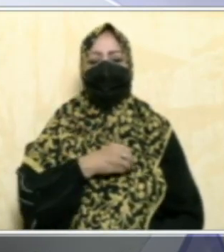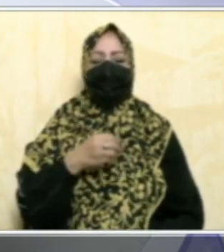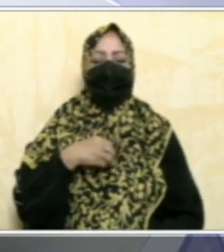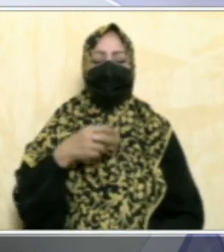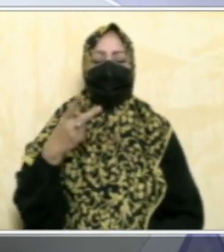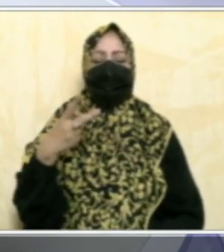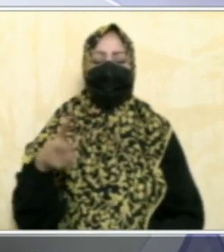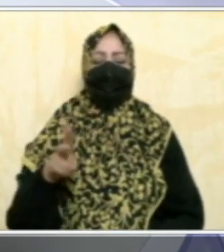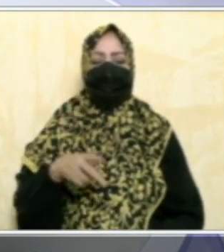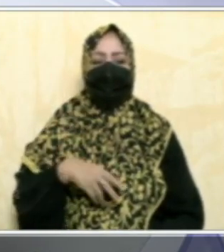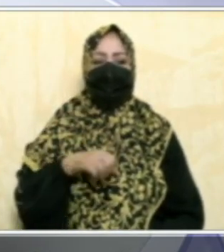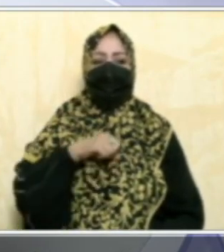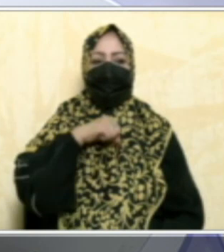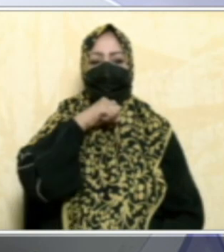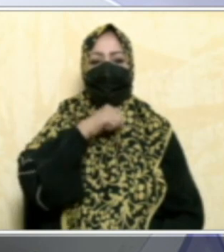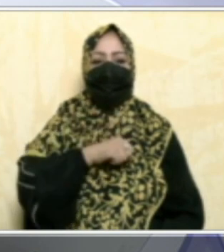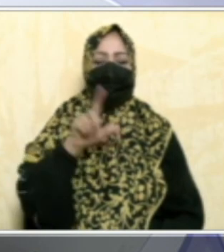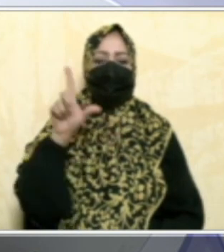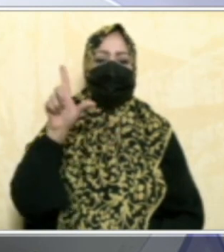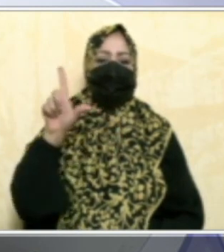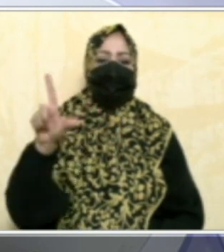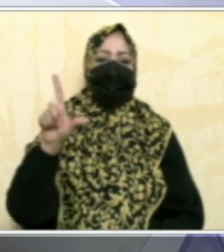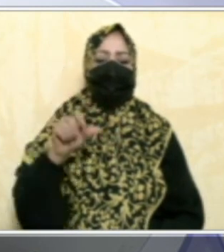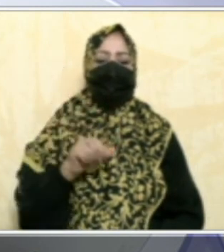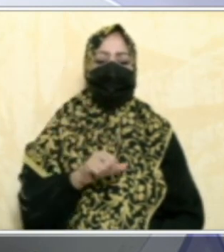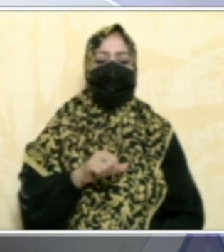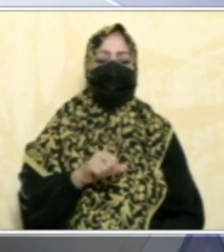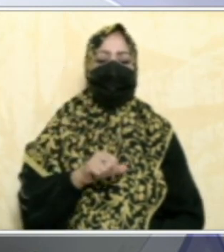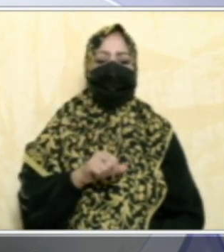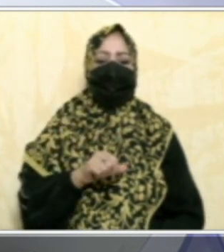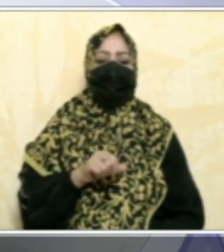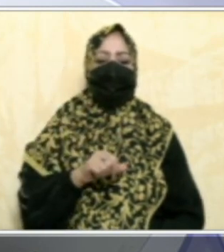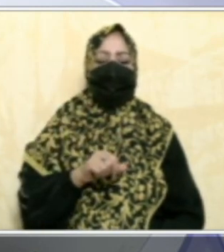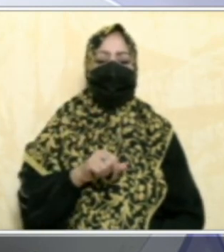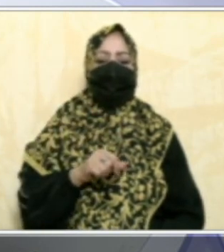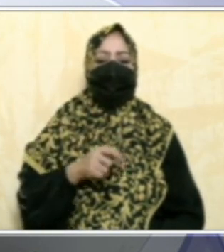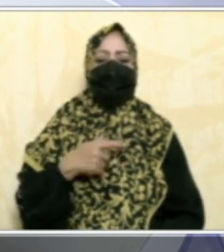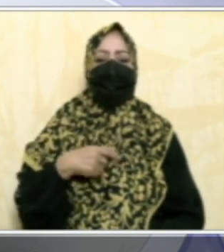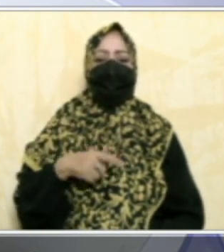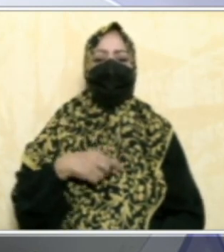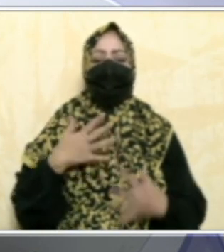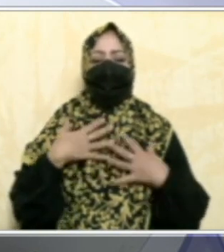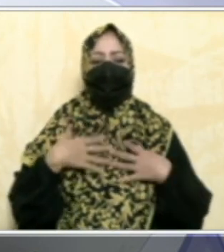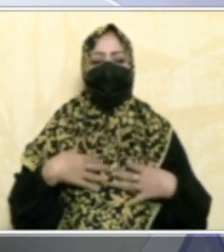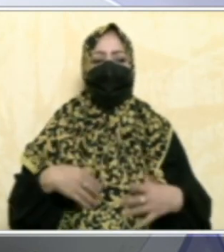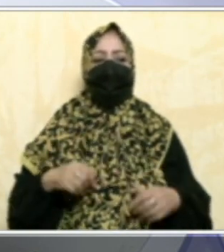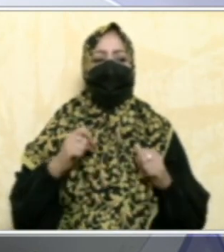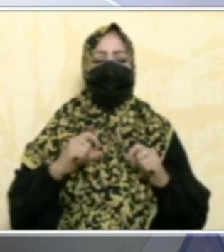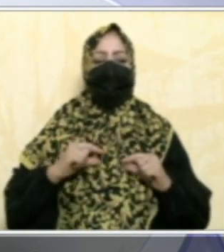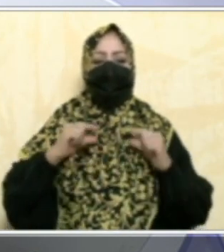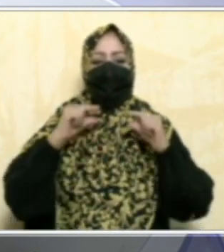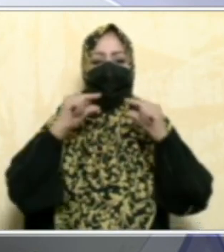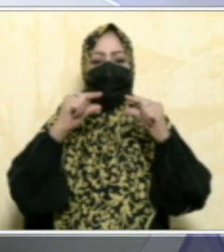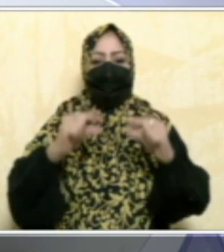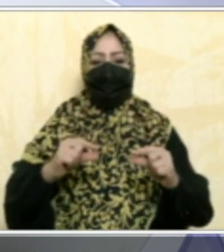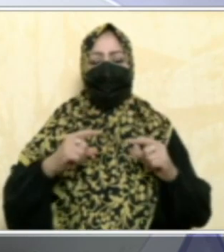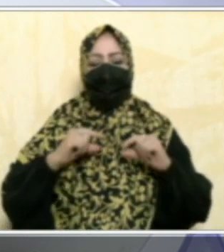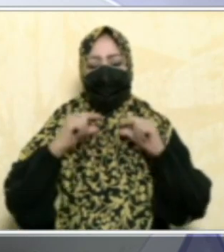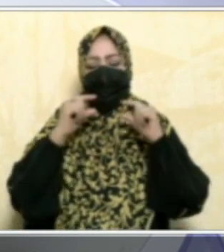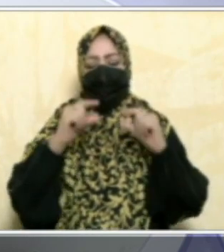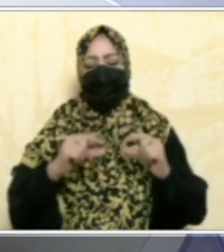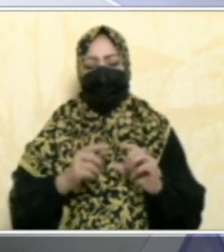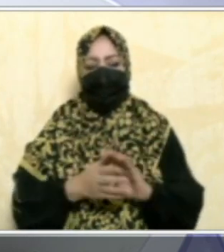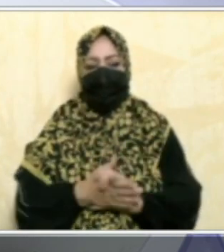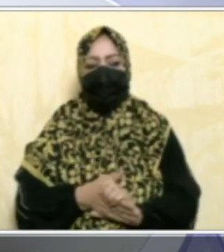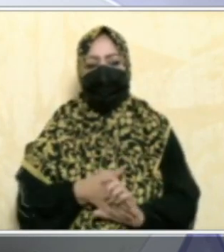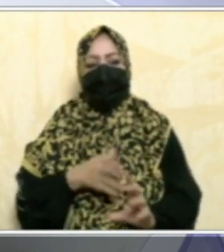ما جعل الله شفاء أمتي فيما حرم عليها، أو لم يجعل الله شفاء أمتي فيما